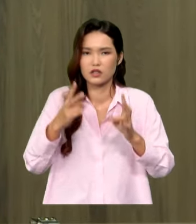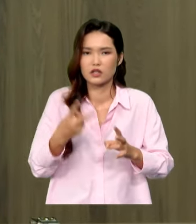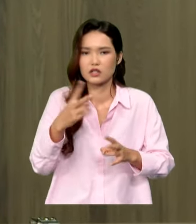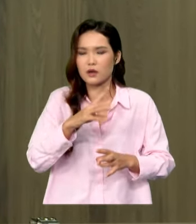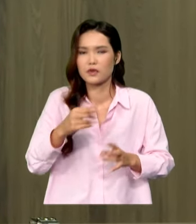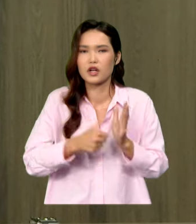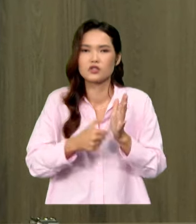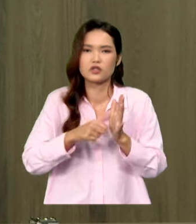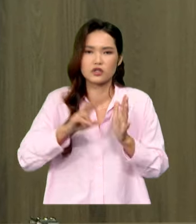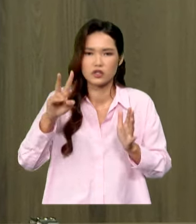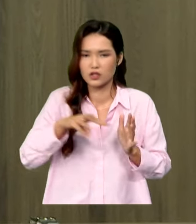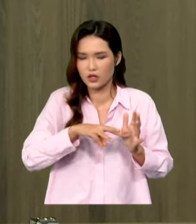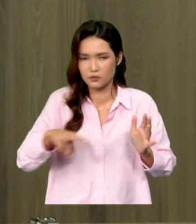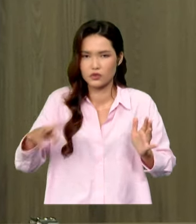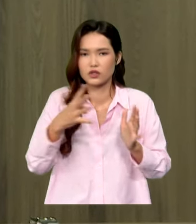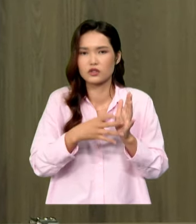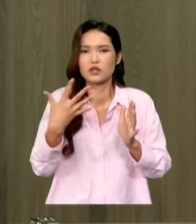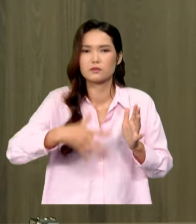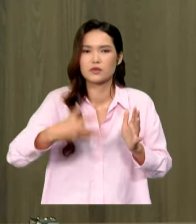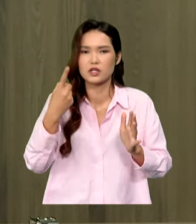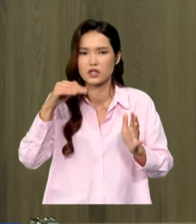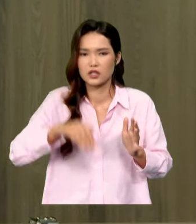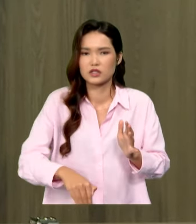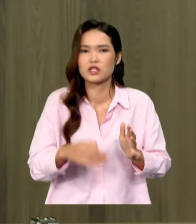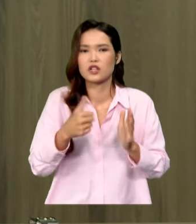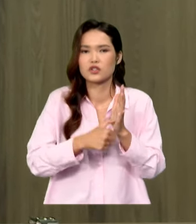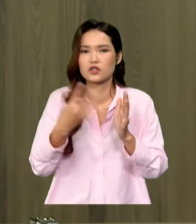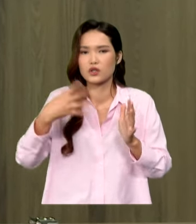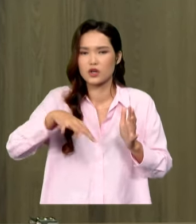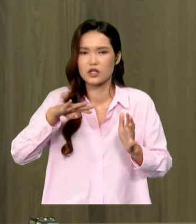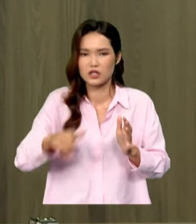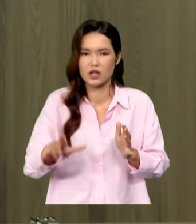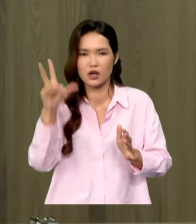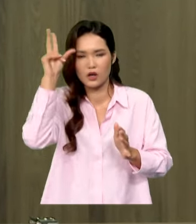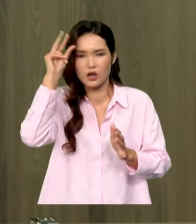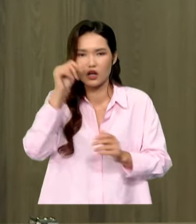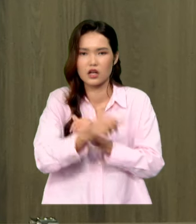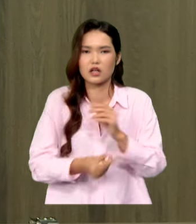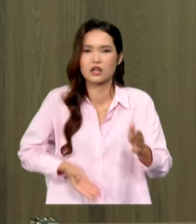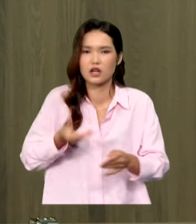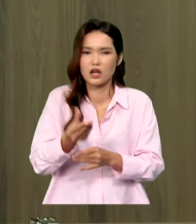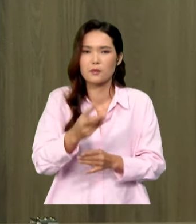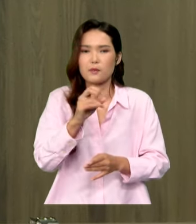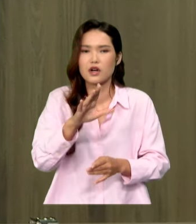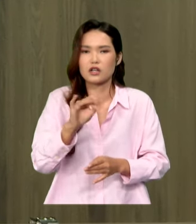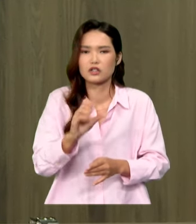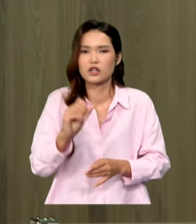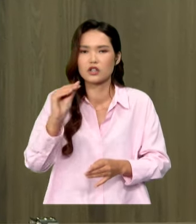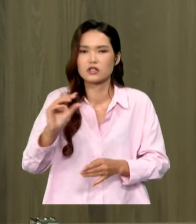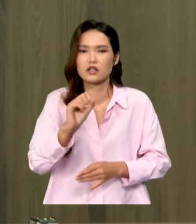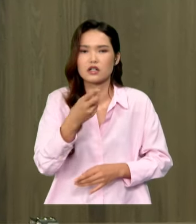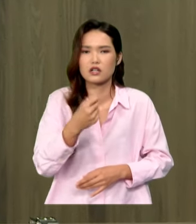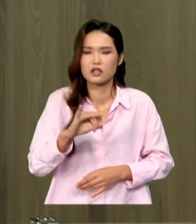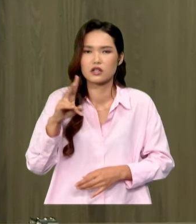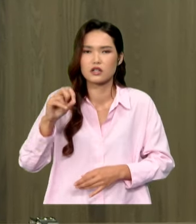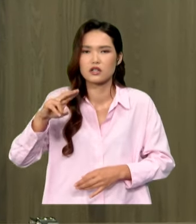2 662 951 641 тенге. За взыскание материального ущерба с Батыршаева в пользу